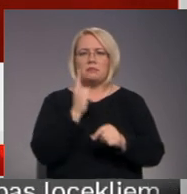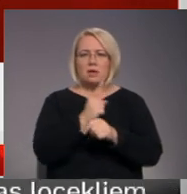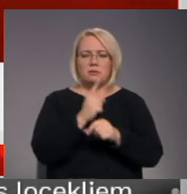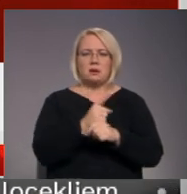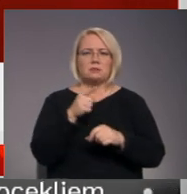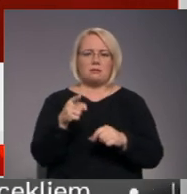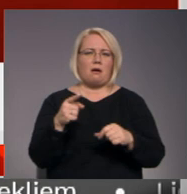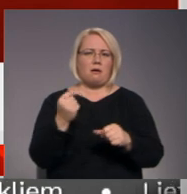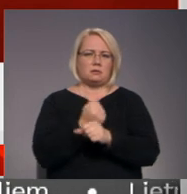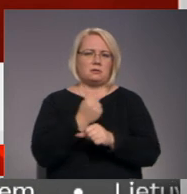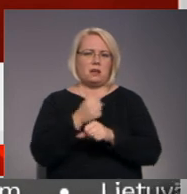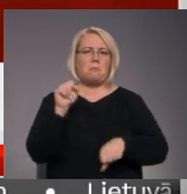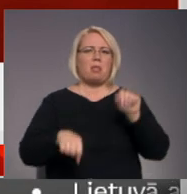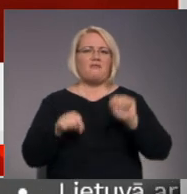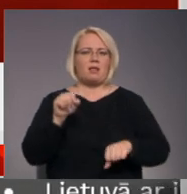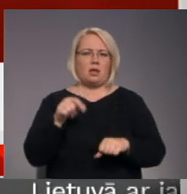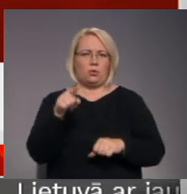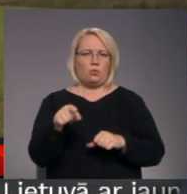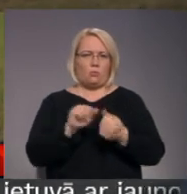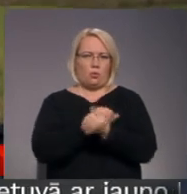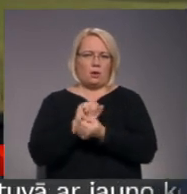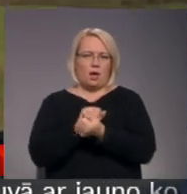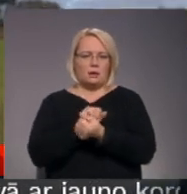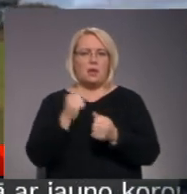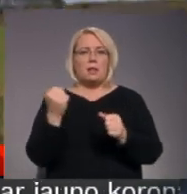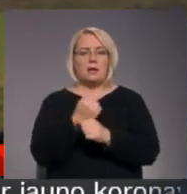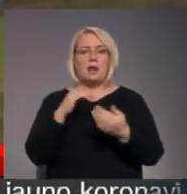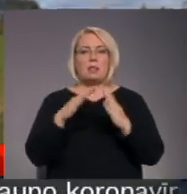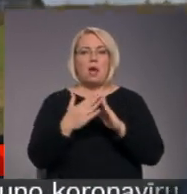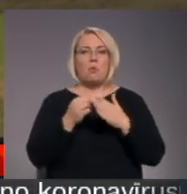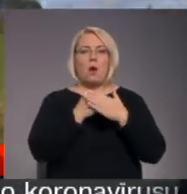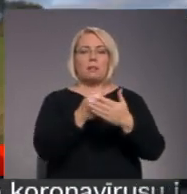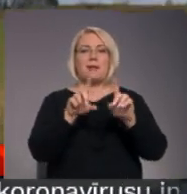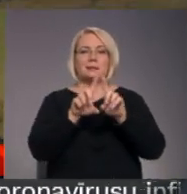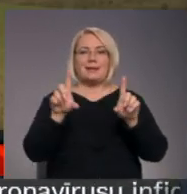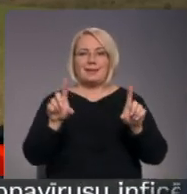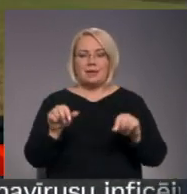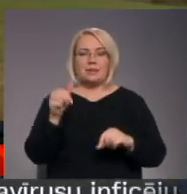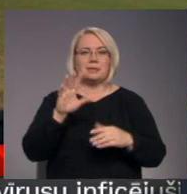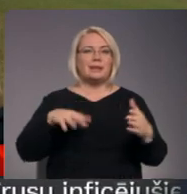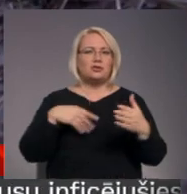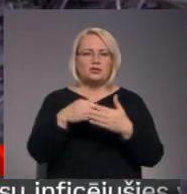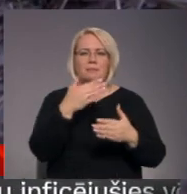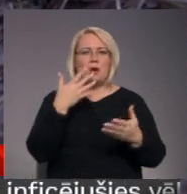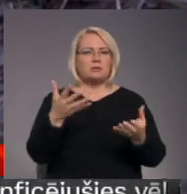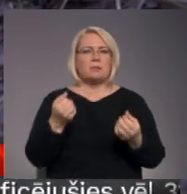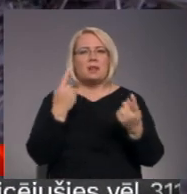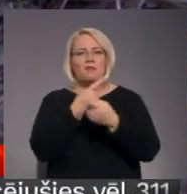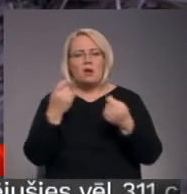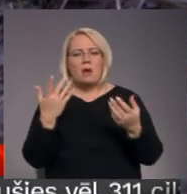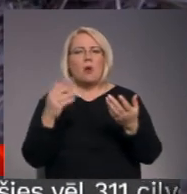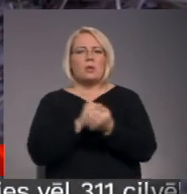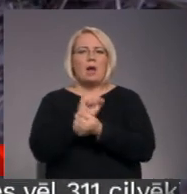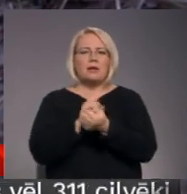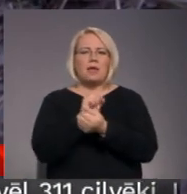patvarīt, tagad sākt tur bojā. Lai arī lauku atbalsta dienas sličim nav saņēmis informāciju par lielu kaitēm